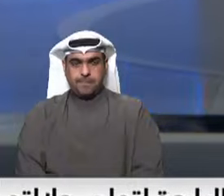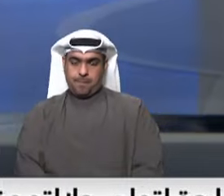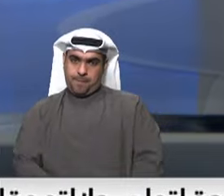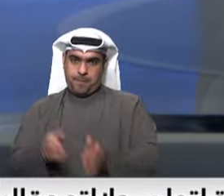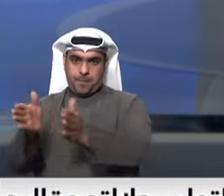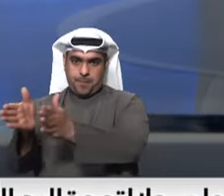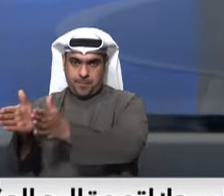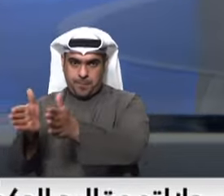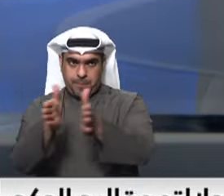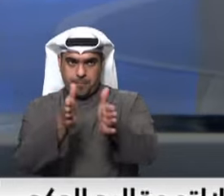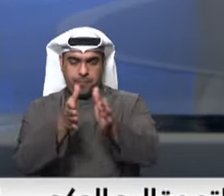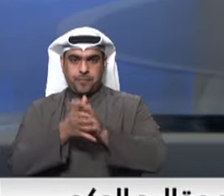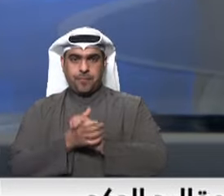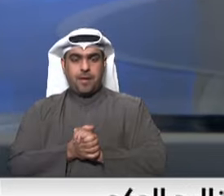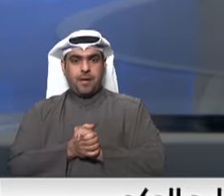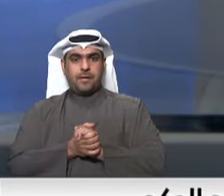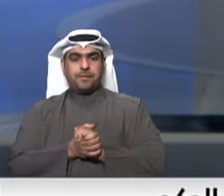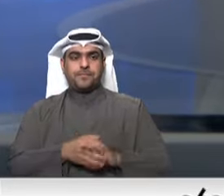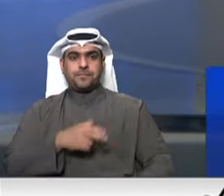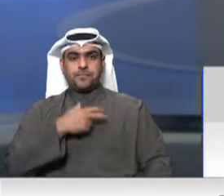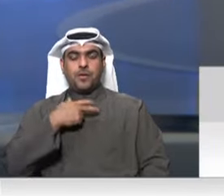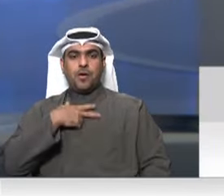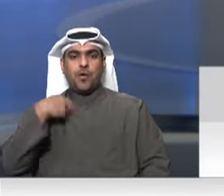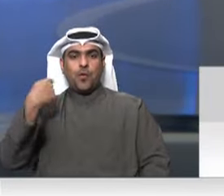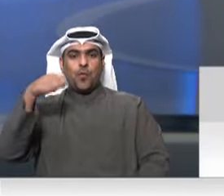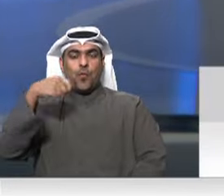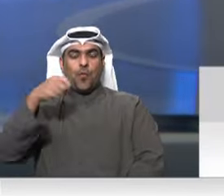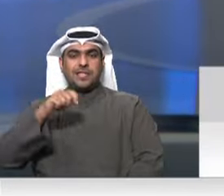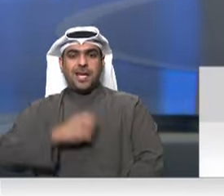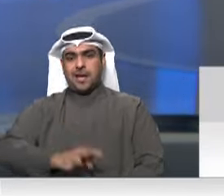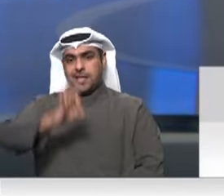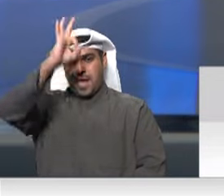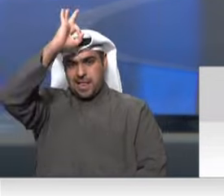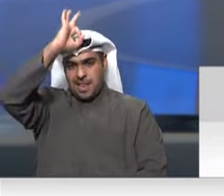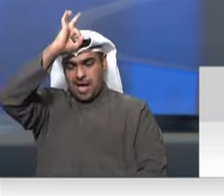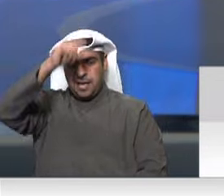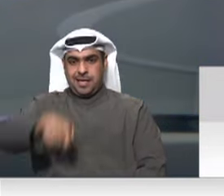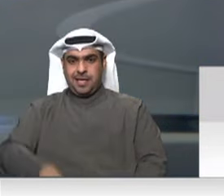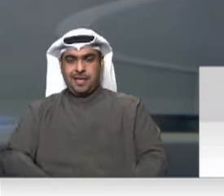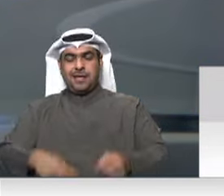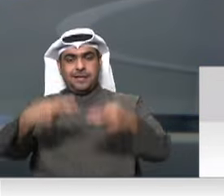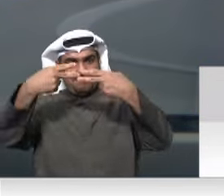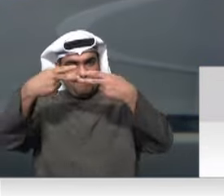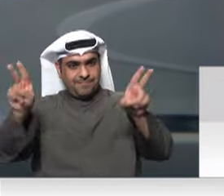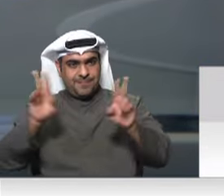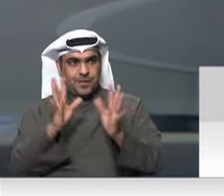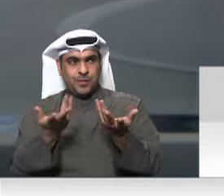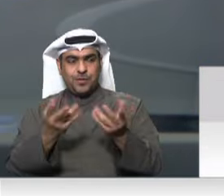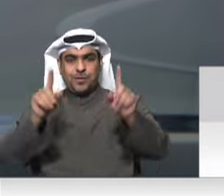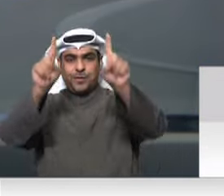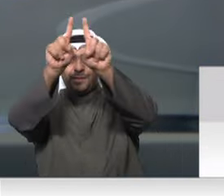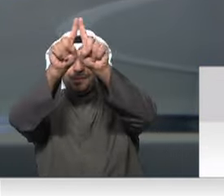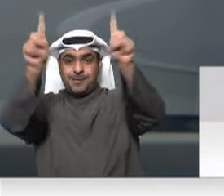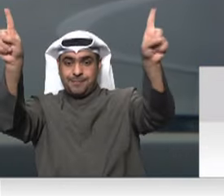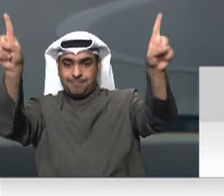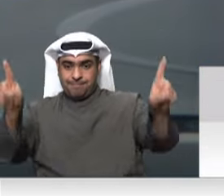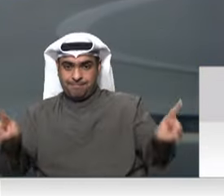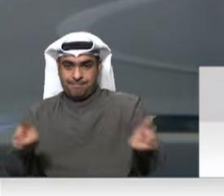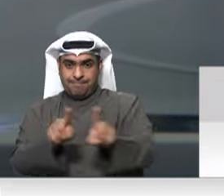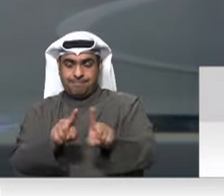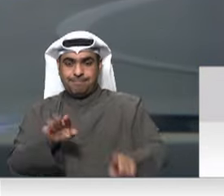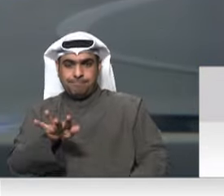مواكبة للحكومة الإلكترونية، دشنت وزارة الداخلية المركز الذكي لخدمة المواطن، والذي يقدم خدماته على